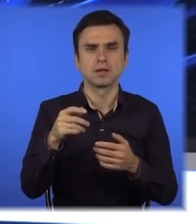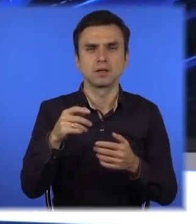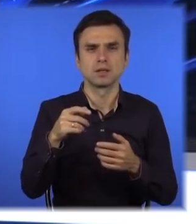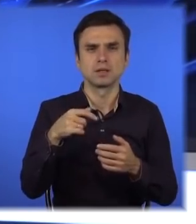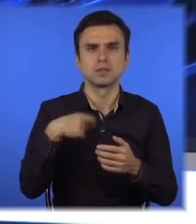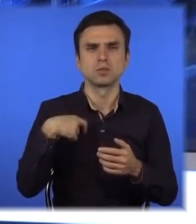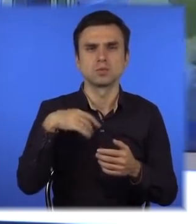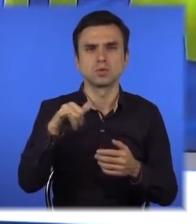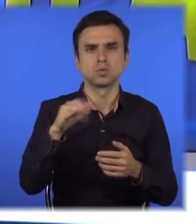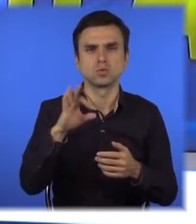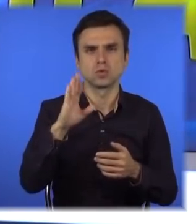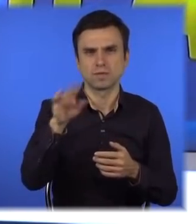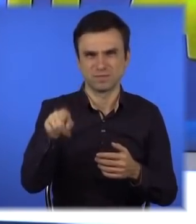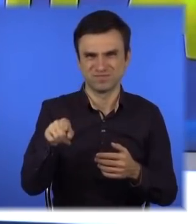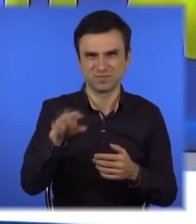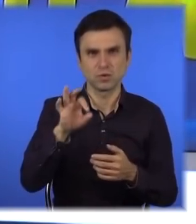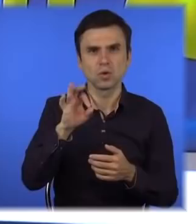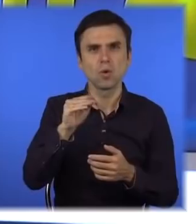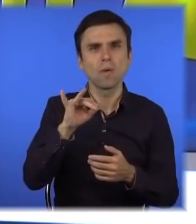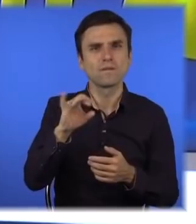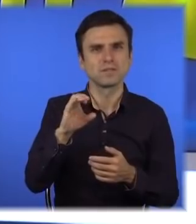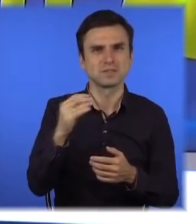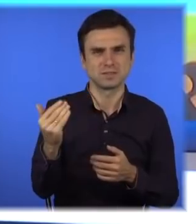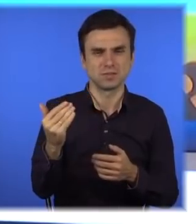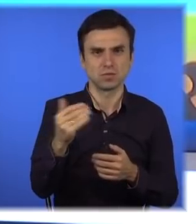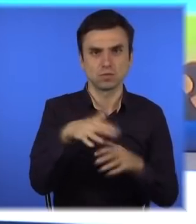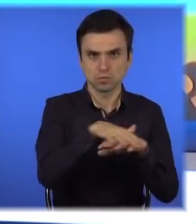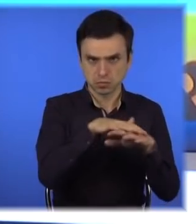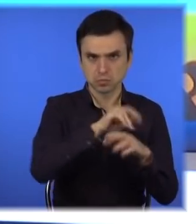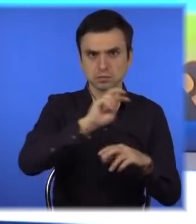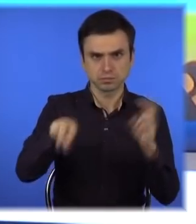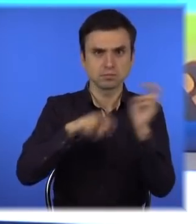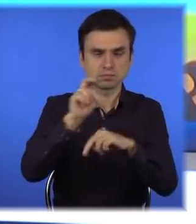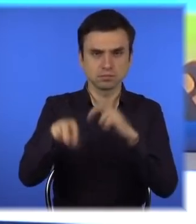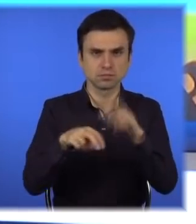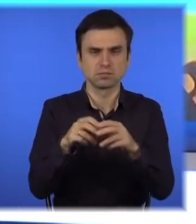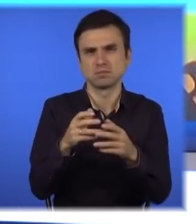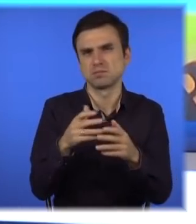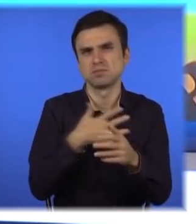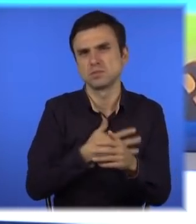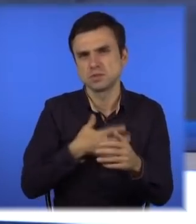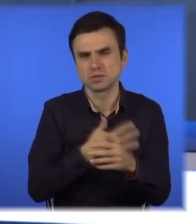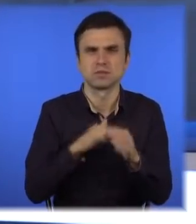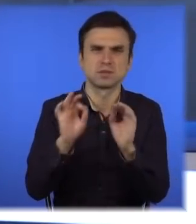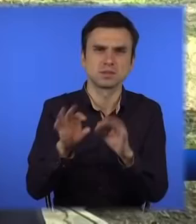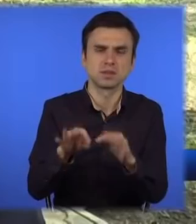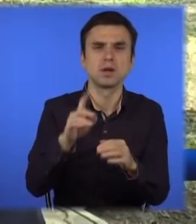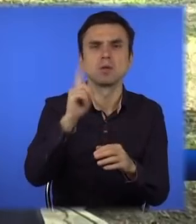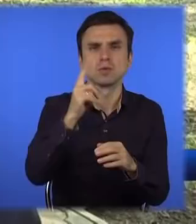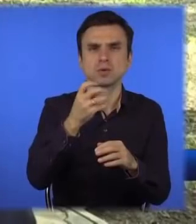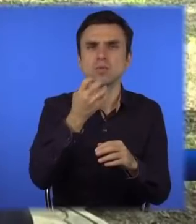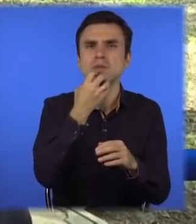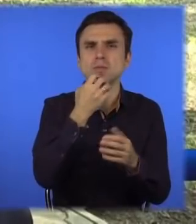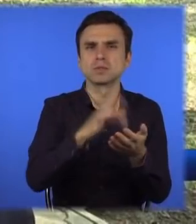Виб'ють для криворіжців теплолічильники. Таку рішучу заяву зробили у команді Костянтина Усова. Справа у тому, що теплоцентраль не